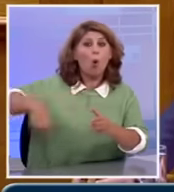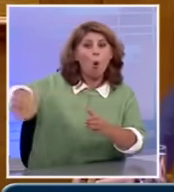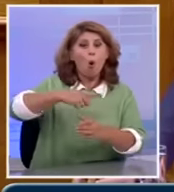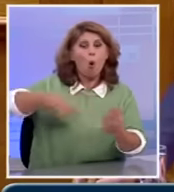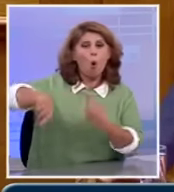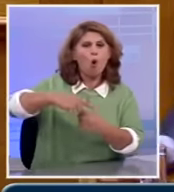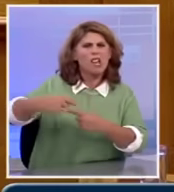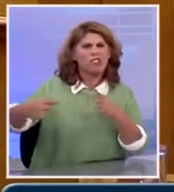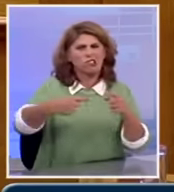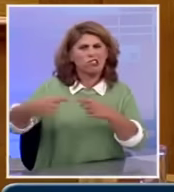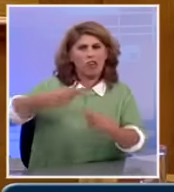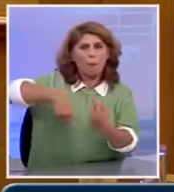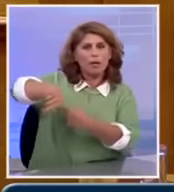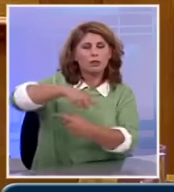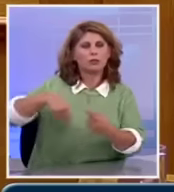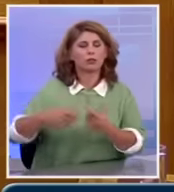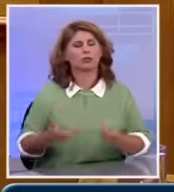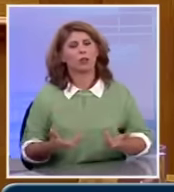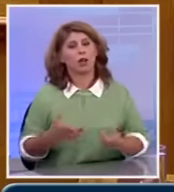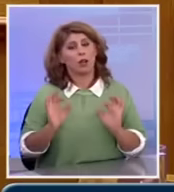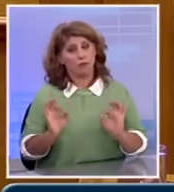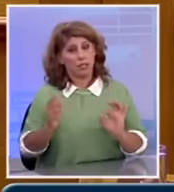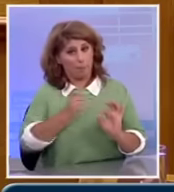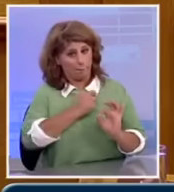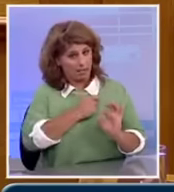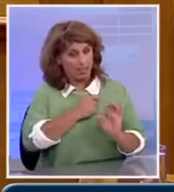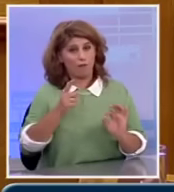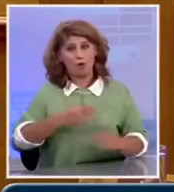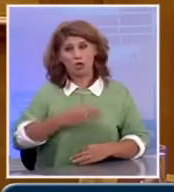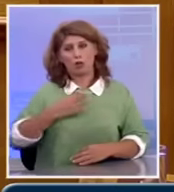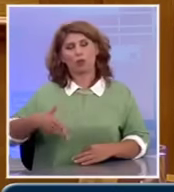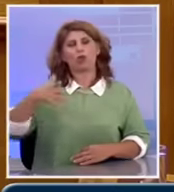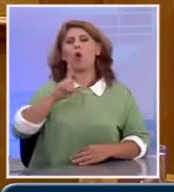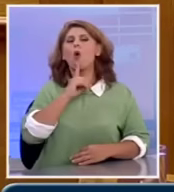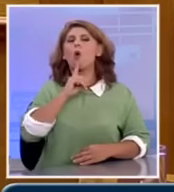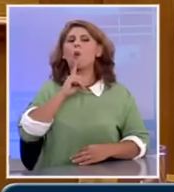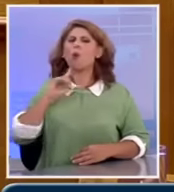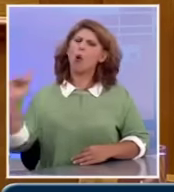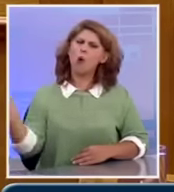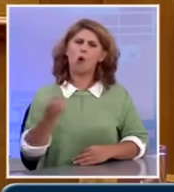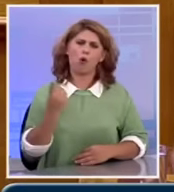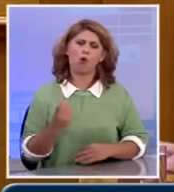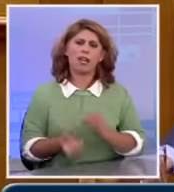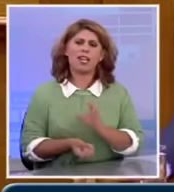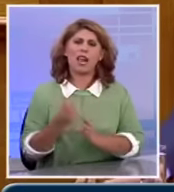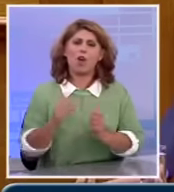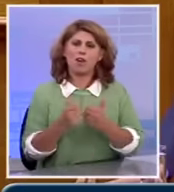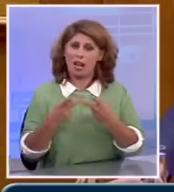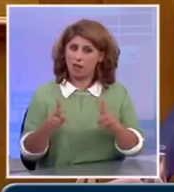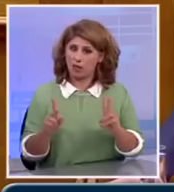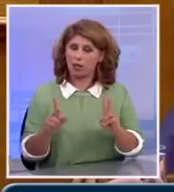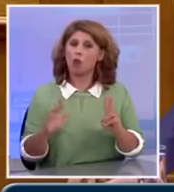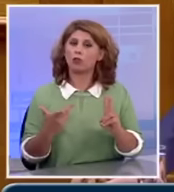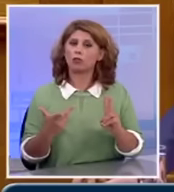όλων και βεβαίως πιστεύει κύριος μητσοτάκης όπως και όλοι οι νεοφιλελεύθεροι